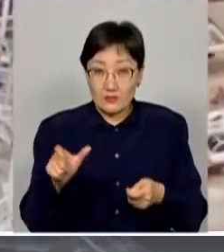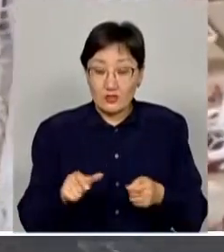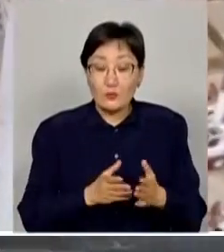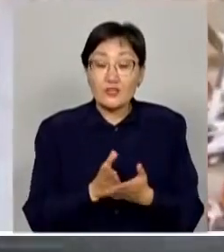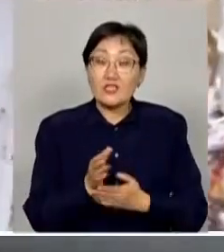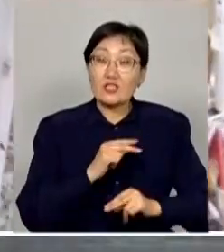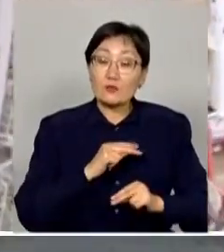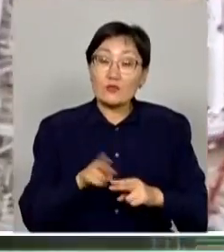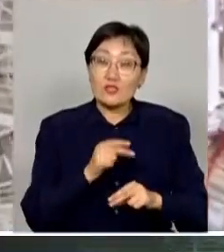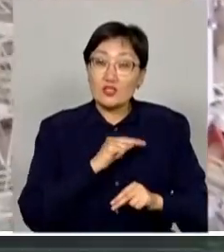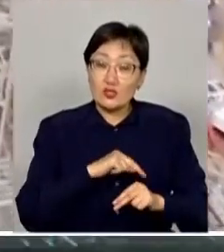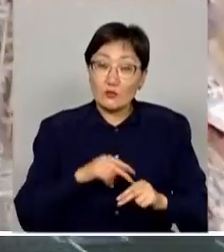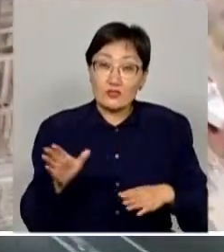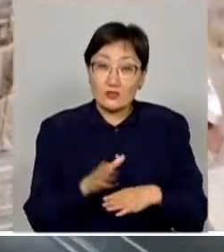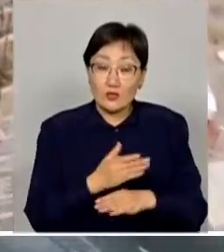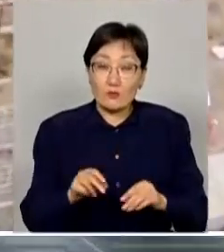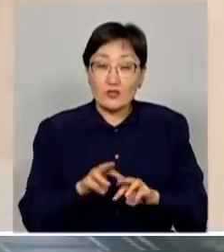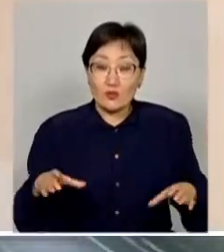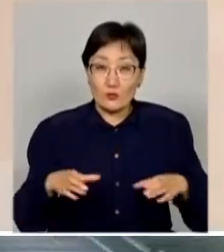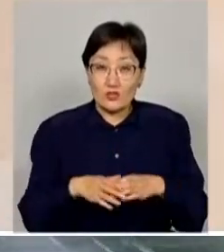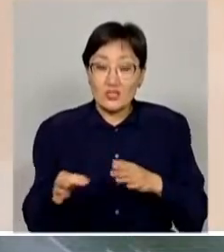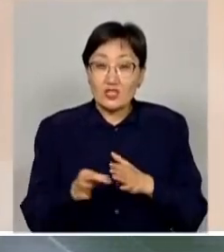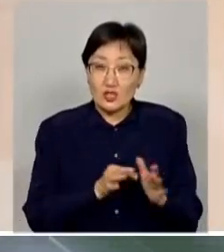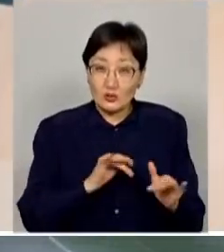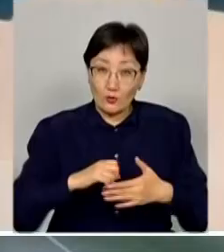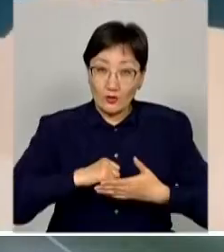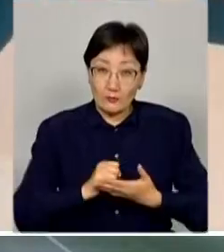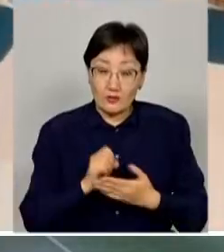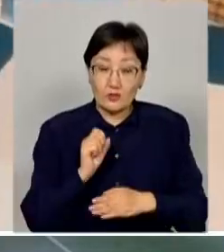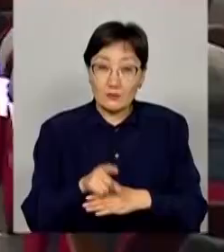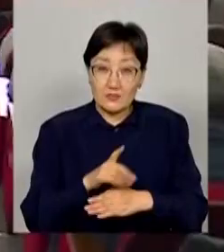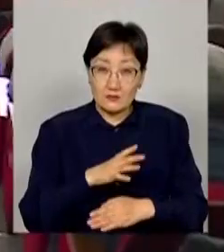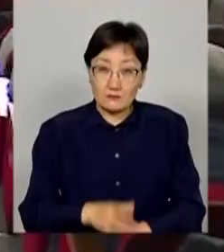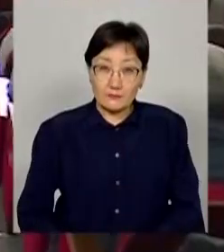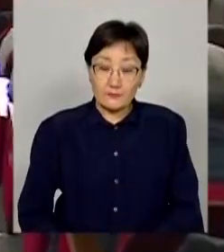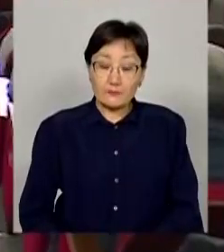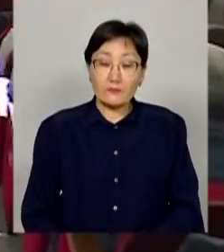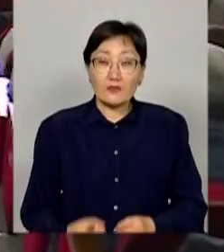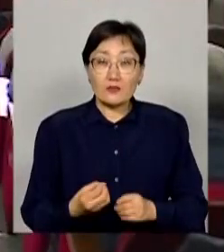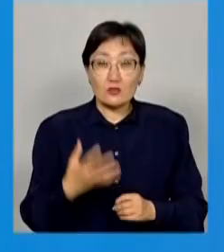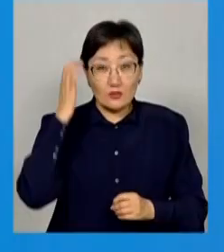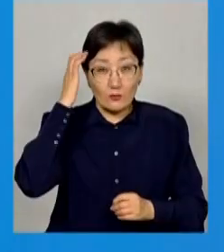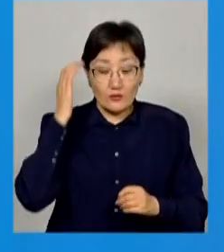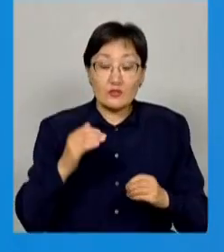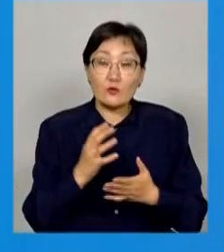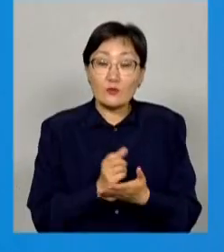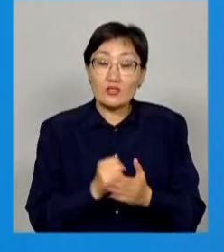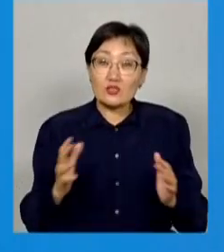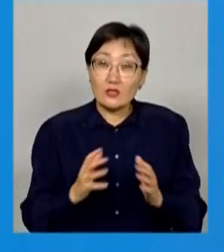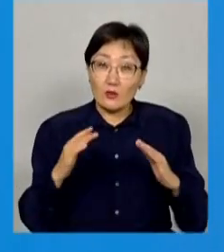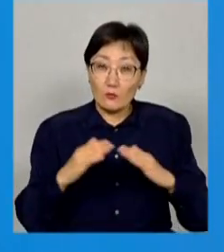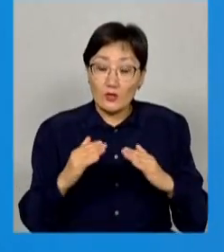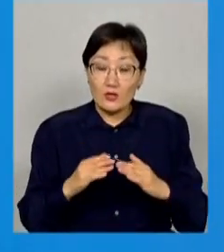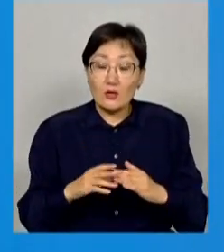Саладағы жұмыссыздықты болдырмау үшін үкіметке шұғыл шара қабылдауды тапсырды. Мұнай қоймаларын барынша көбейту